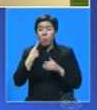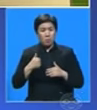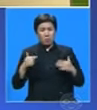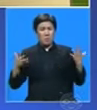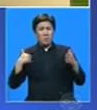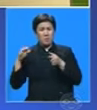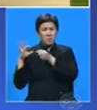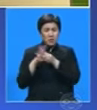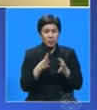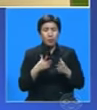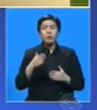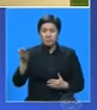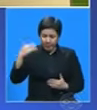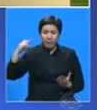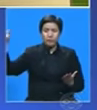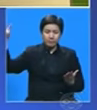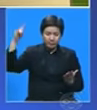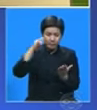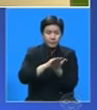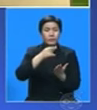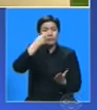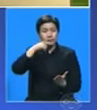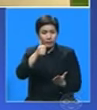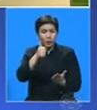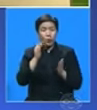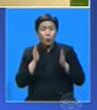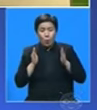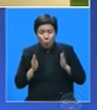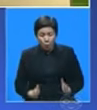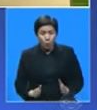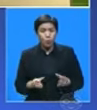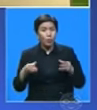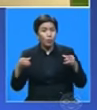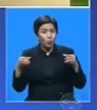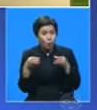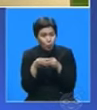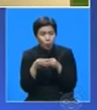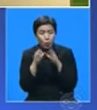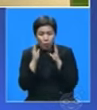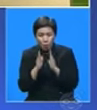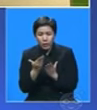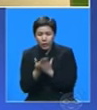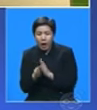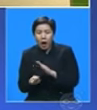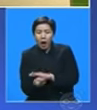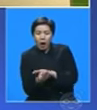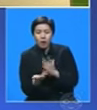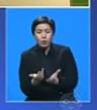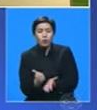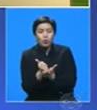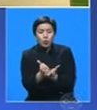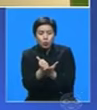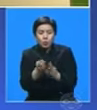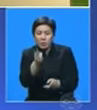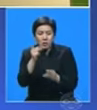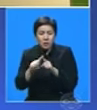พราะมันจะมีการยงใยไปถึงหลายๆส่วนด้วยกันทั้งบุคคลทั้งกลุ่มทั้งผู้ให้การสนับสนุนนะครับเตรียมตัวไว้